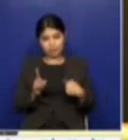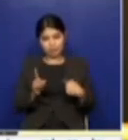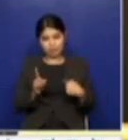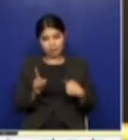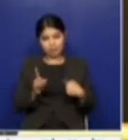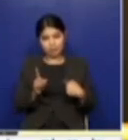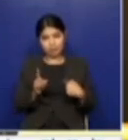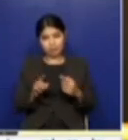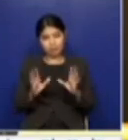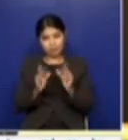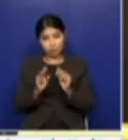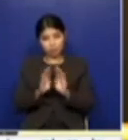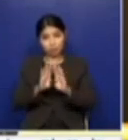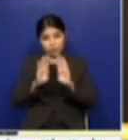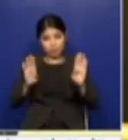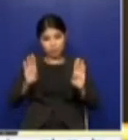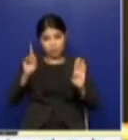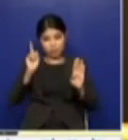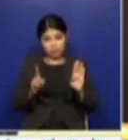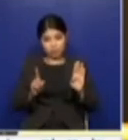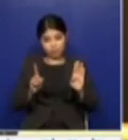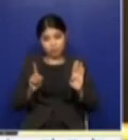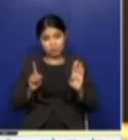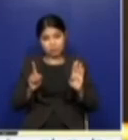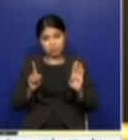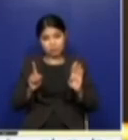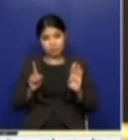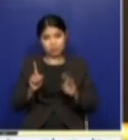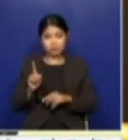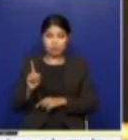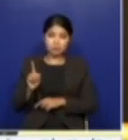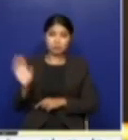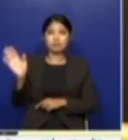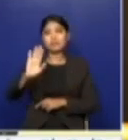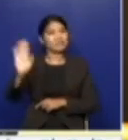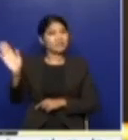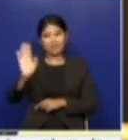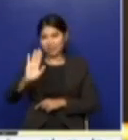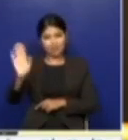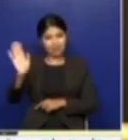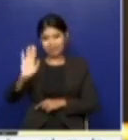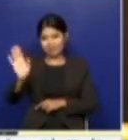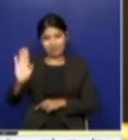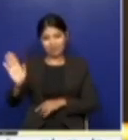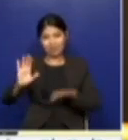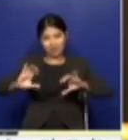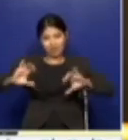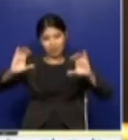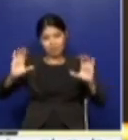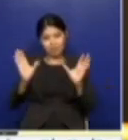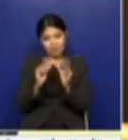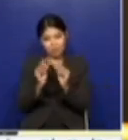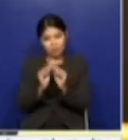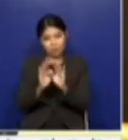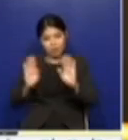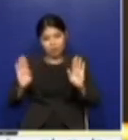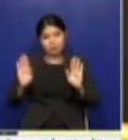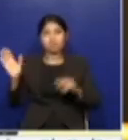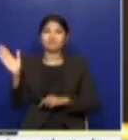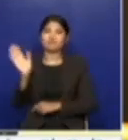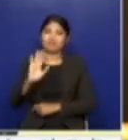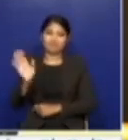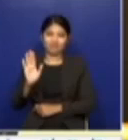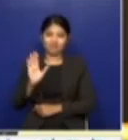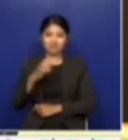จะขอเปิดสภาสมัยวิสามัญเองเปล่าเลยครับที่ผ่านมาให้เรียกร้องเท่าไหร่